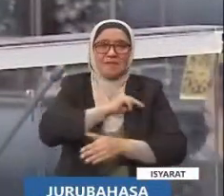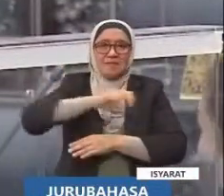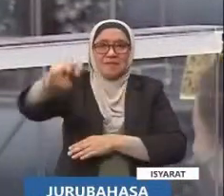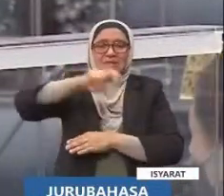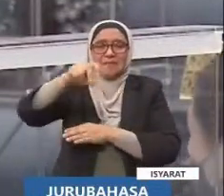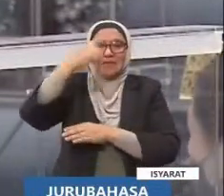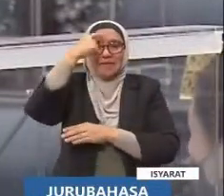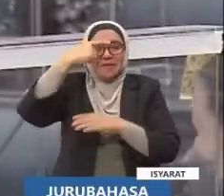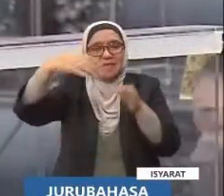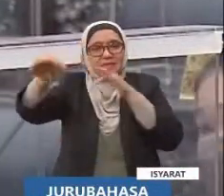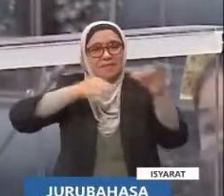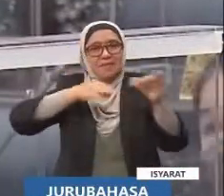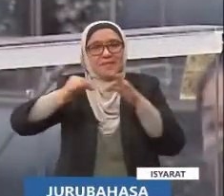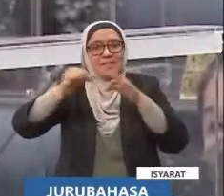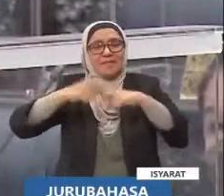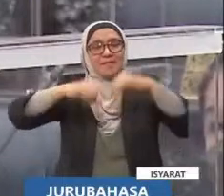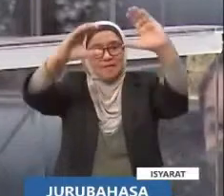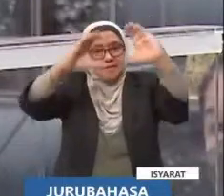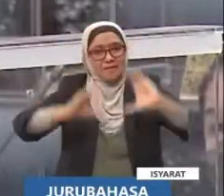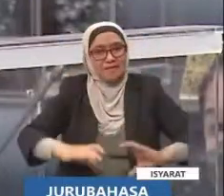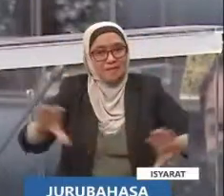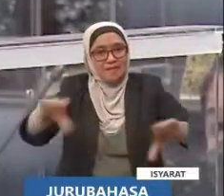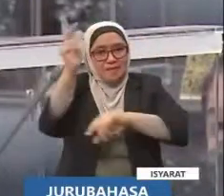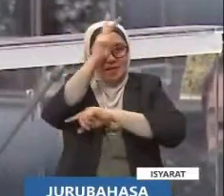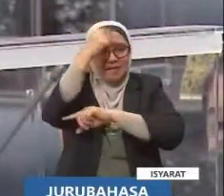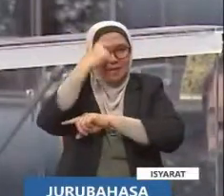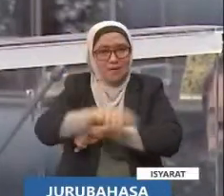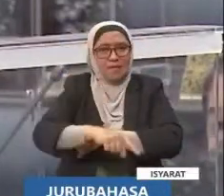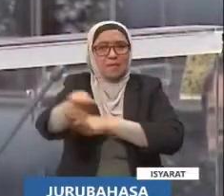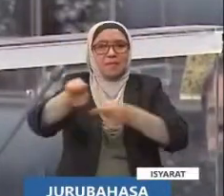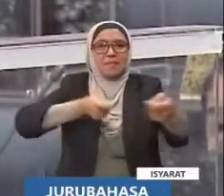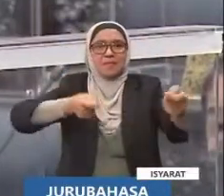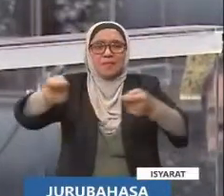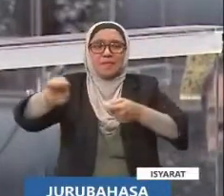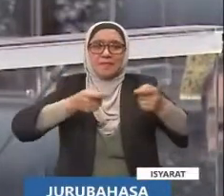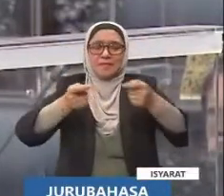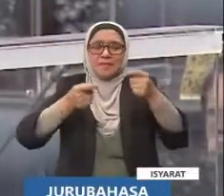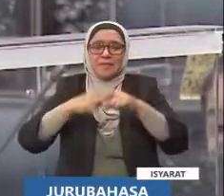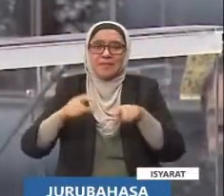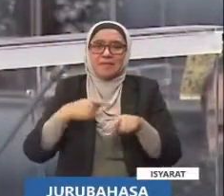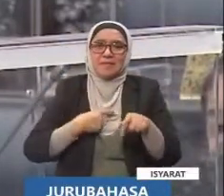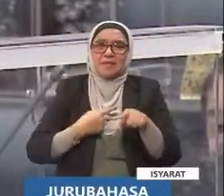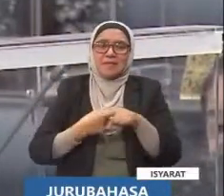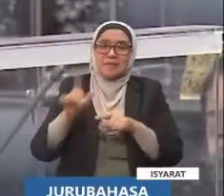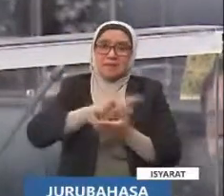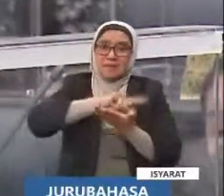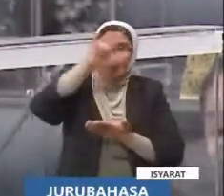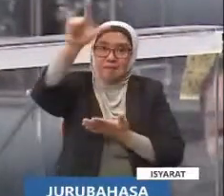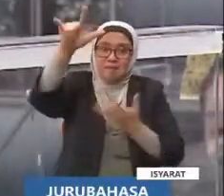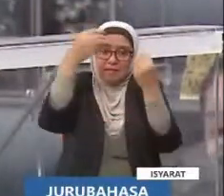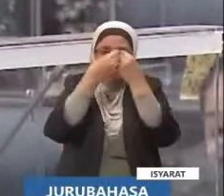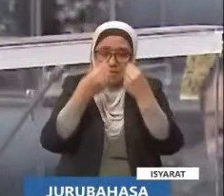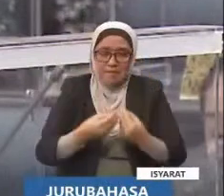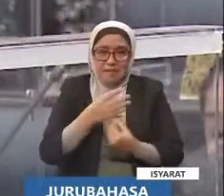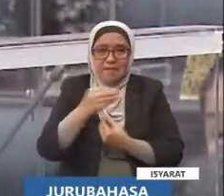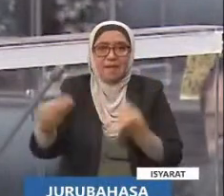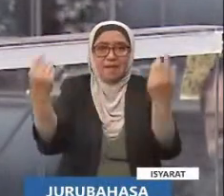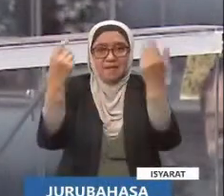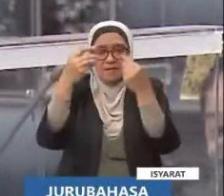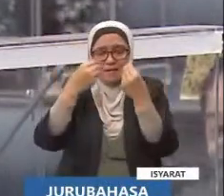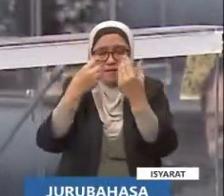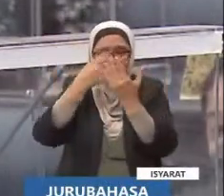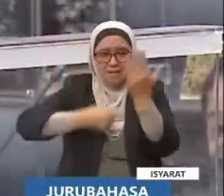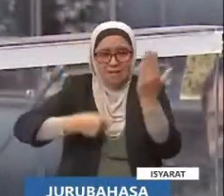langkah-langkah yang diambil oleh kerajaan untuk mengawal jumlah penerbangan dan harga tiket kapal terbang kesabaran cowok yang melambung tinggi